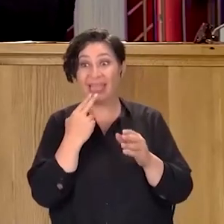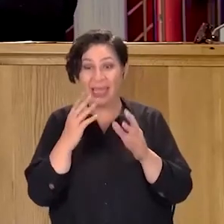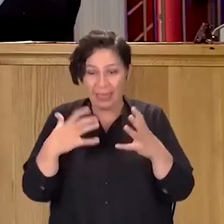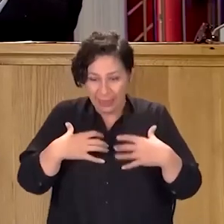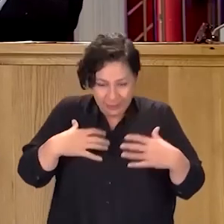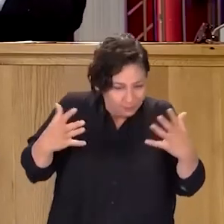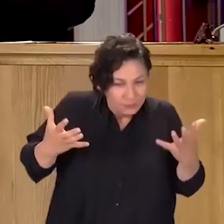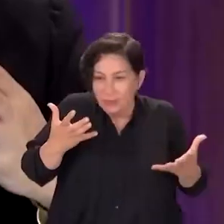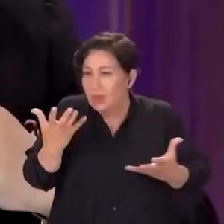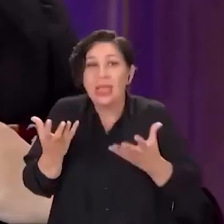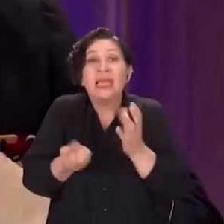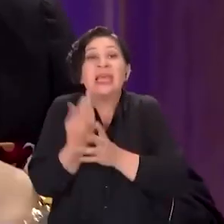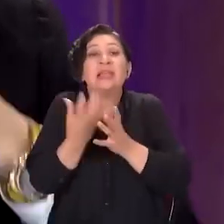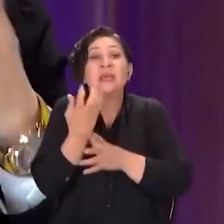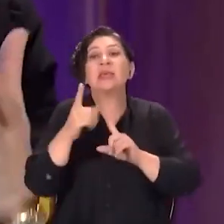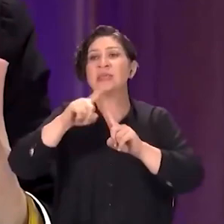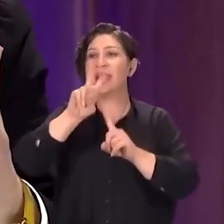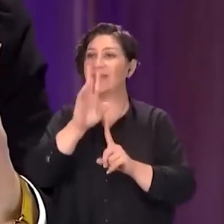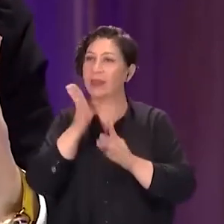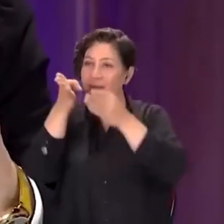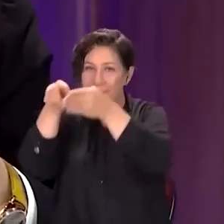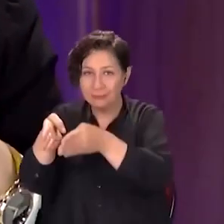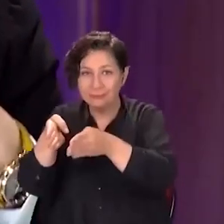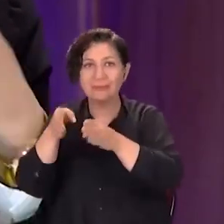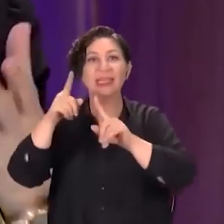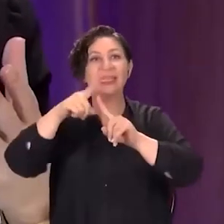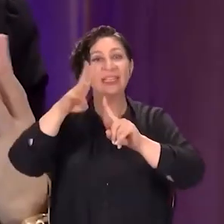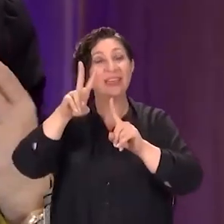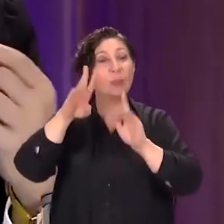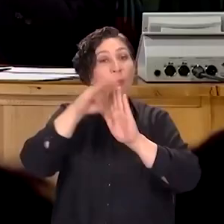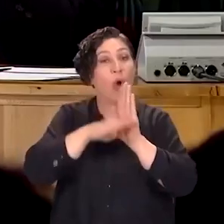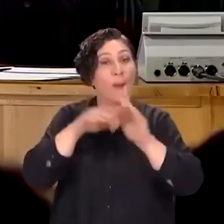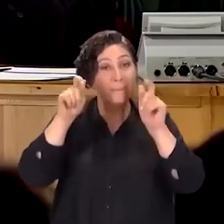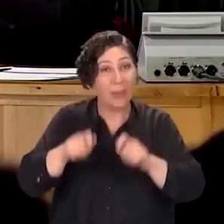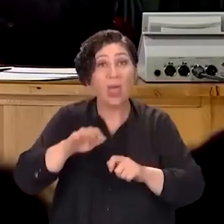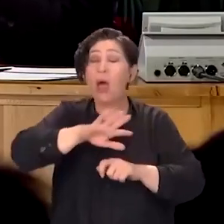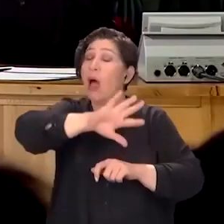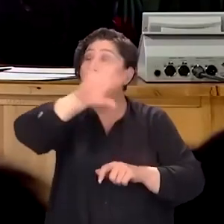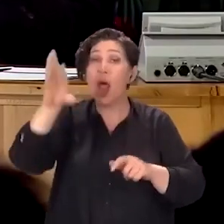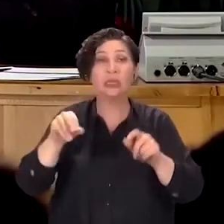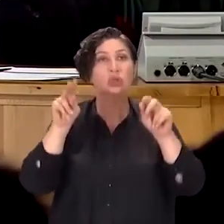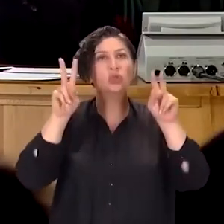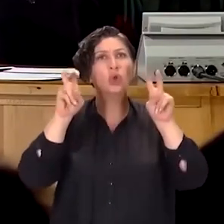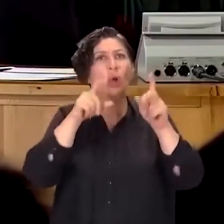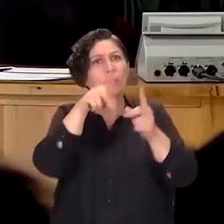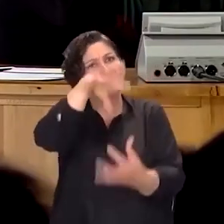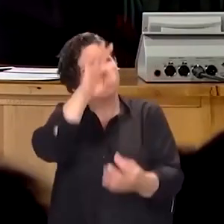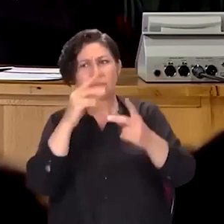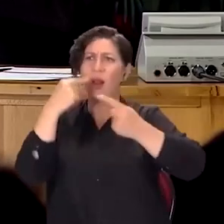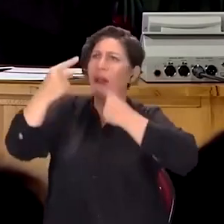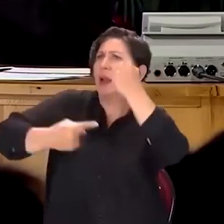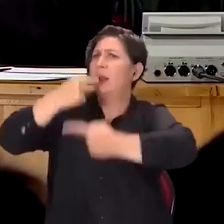kabına sığamadı. Oradan televizyona taştı. Televizyonda da herkesin konusu oldu. Yani